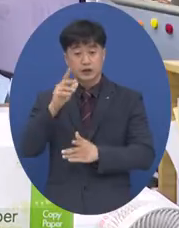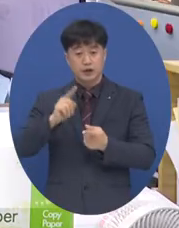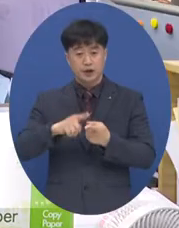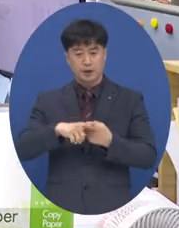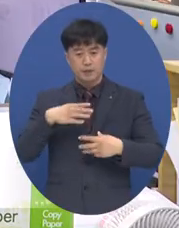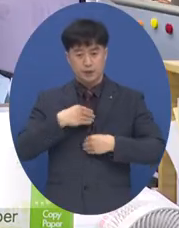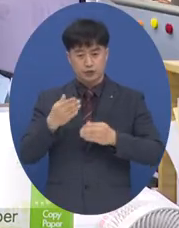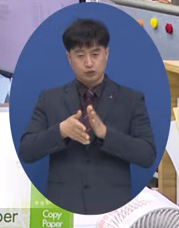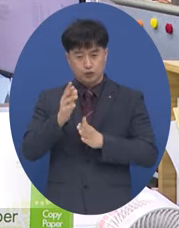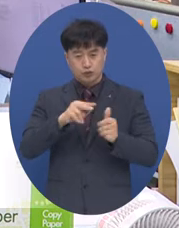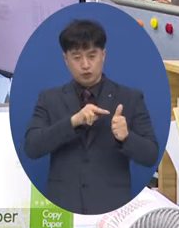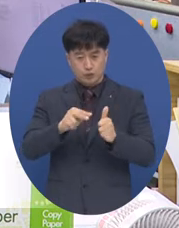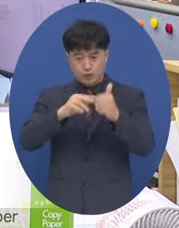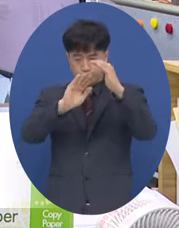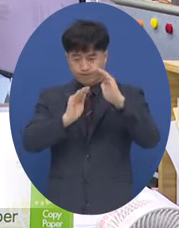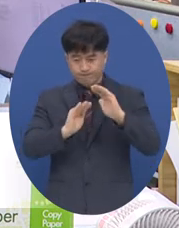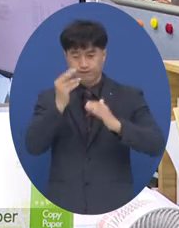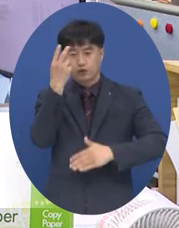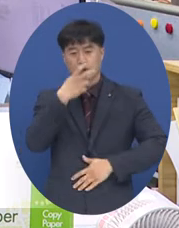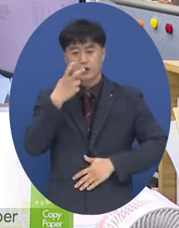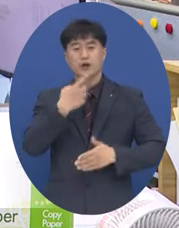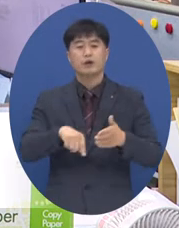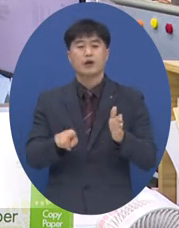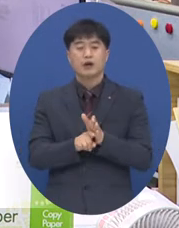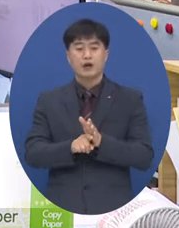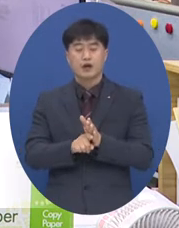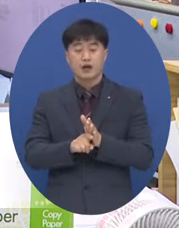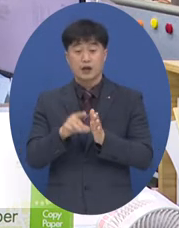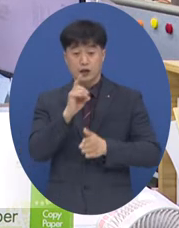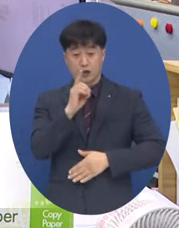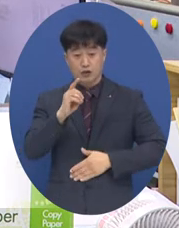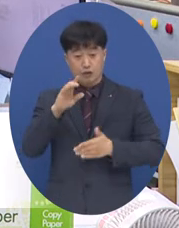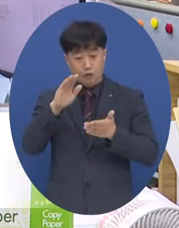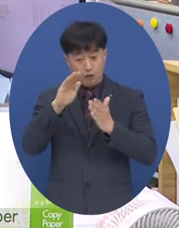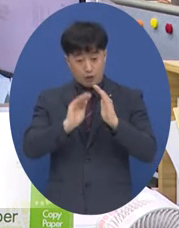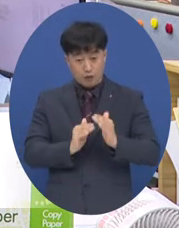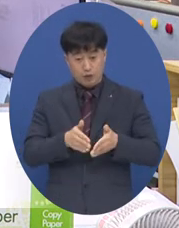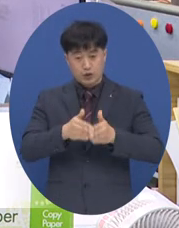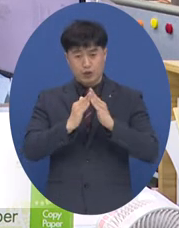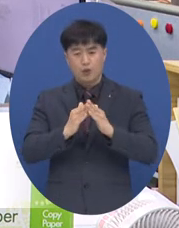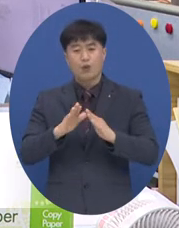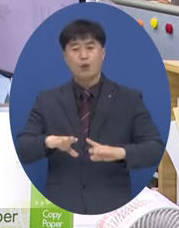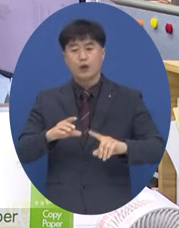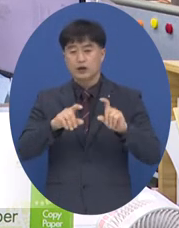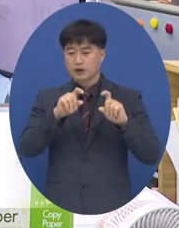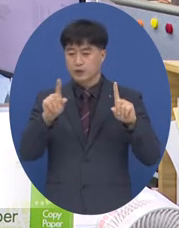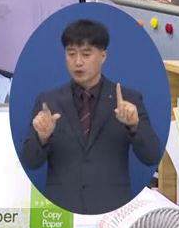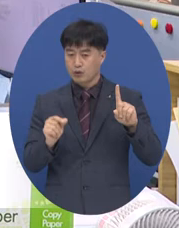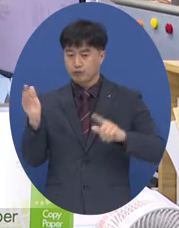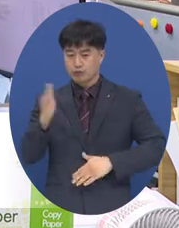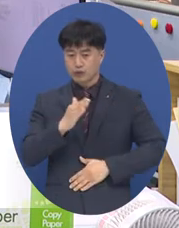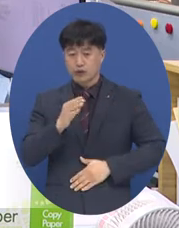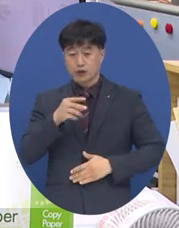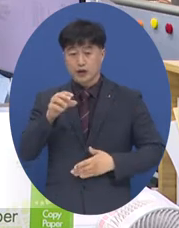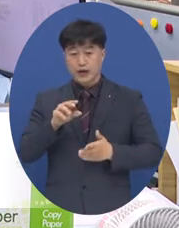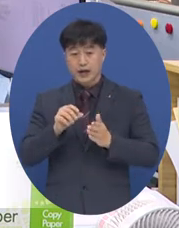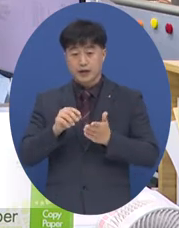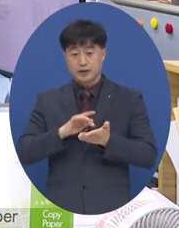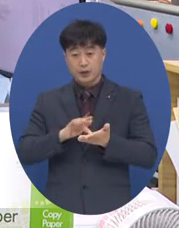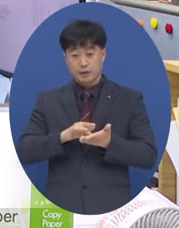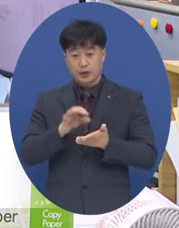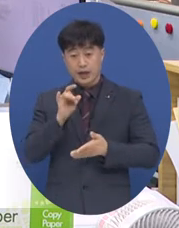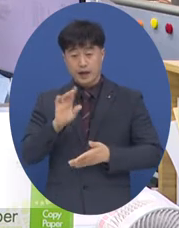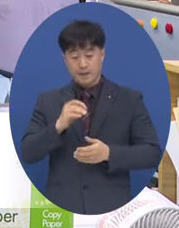대한 편의 시설 정보를 체계적으로 관리하기 위한 데이터 베이스를 구축하였고 올해 11월부터